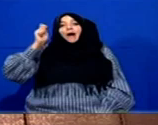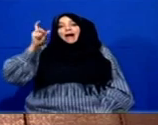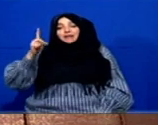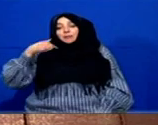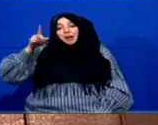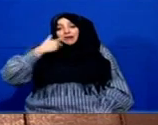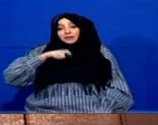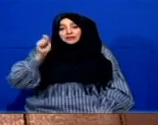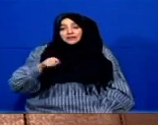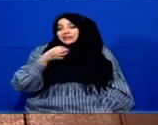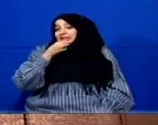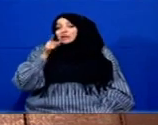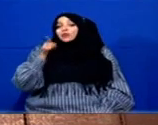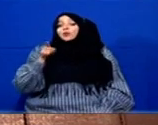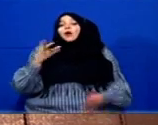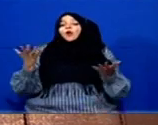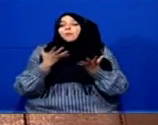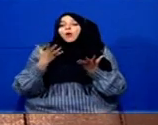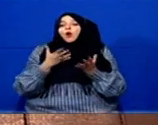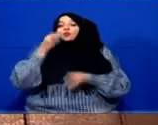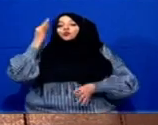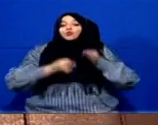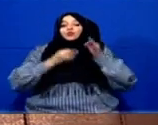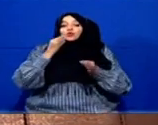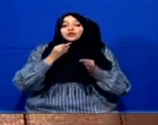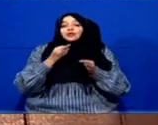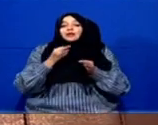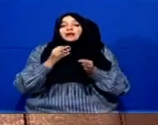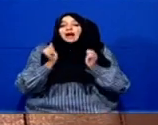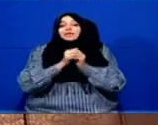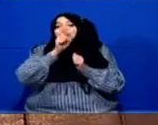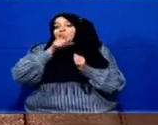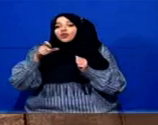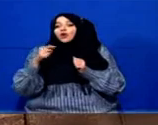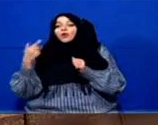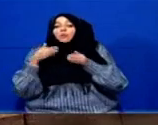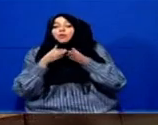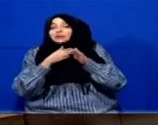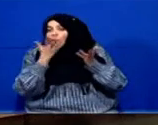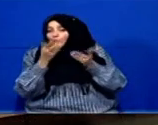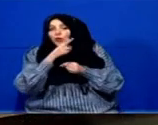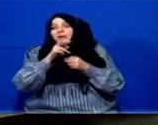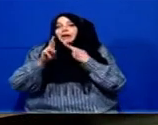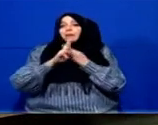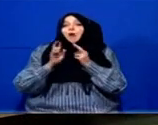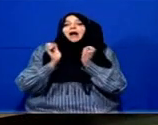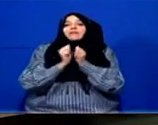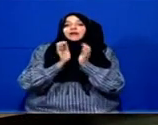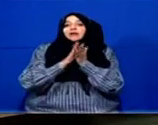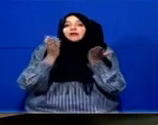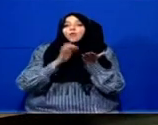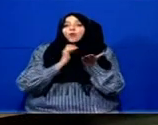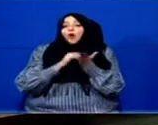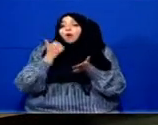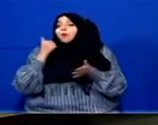له بما تقضي بين الناس قال بكتاب الله قال له فان لم تجد اي